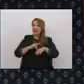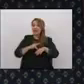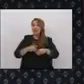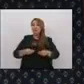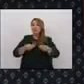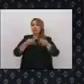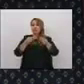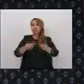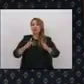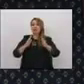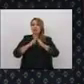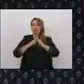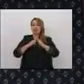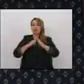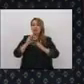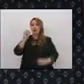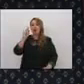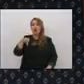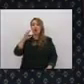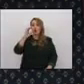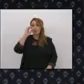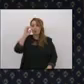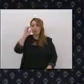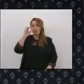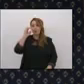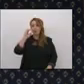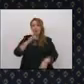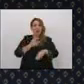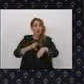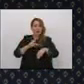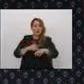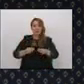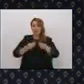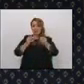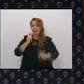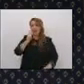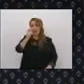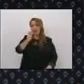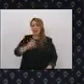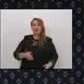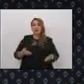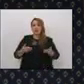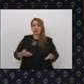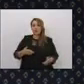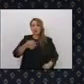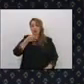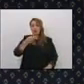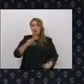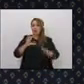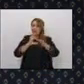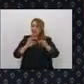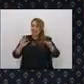عن سكنات التابعة لدواوين الترقية والتسيير العقاري، وعليه يشرفني أن أحيط سيادتكم